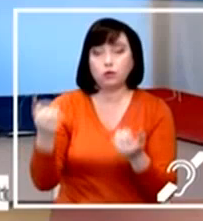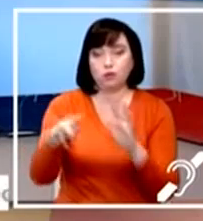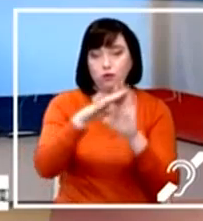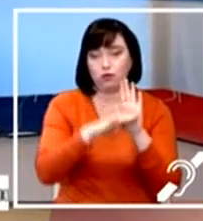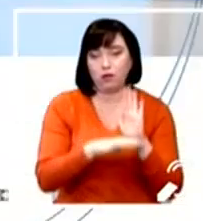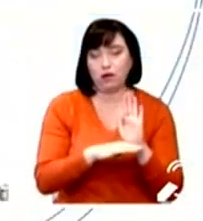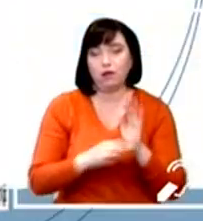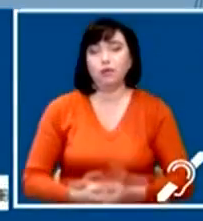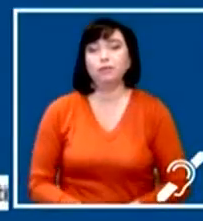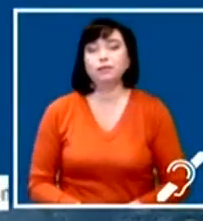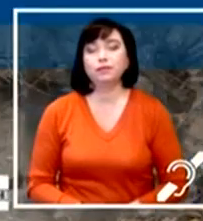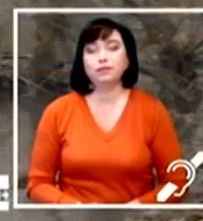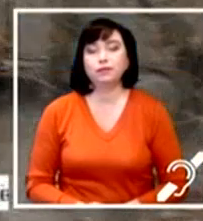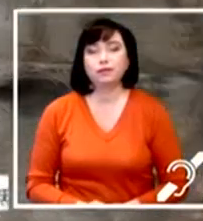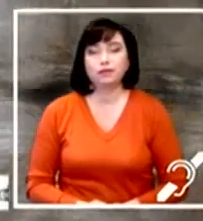ediției.